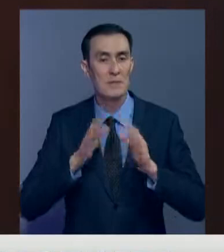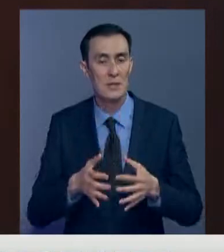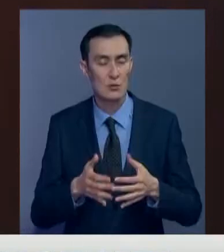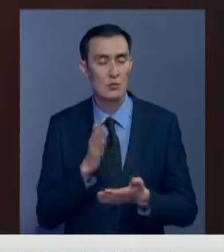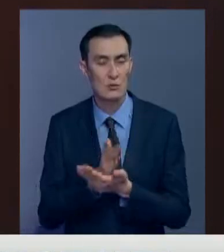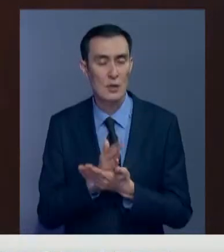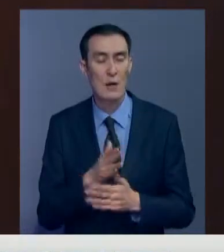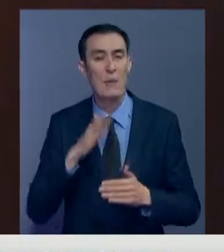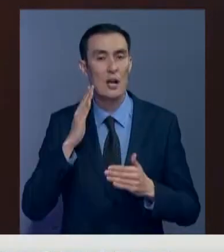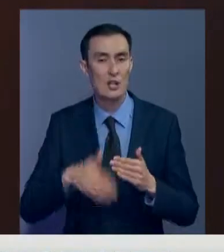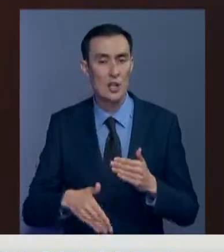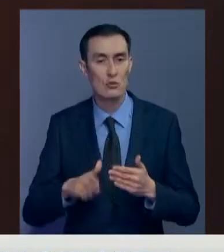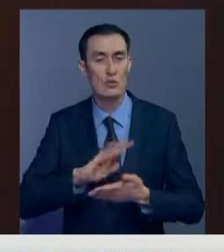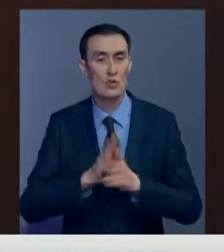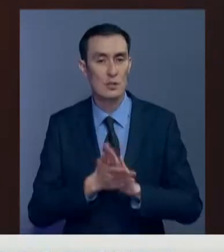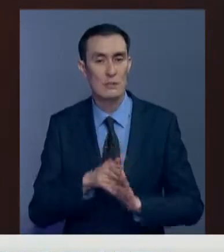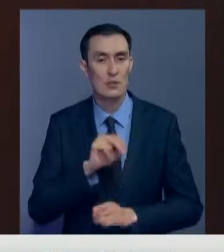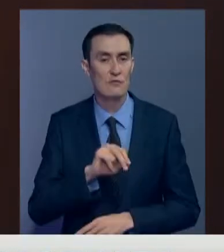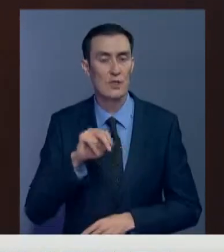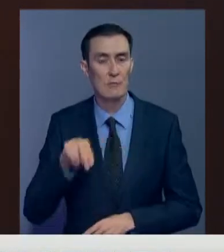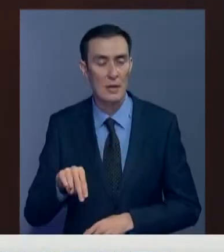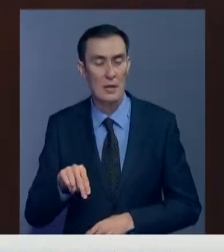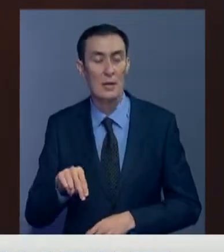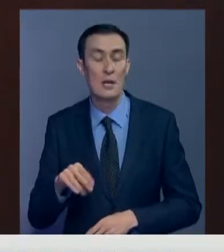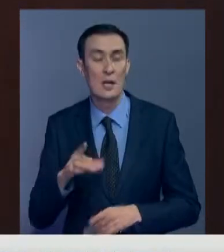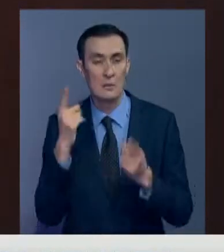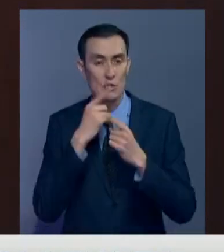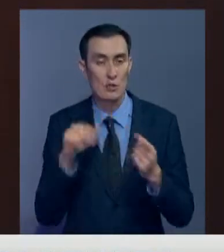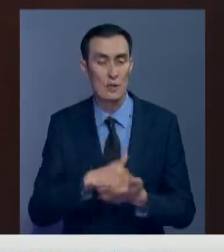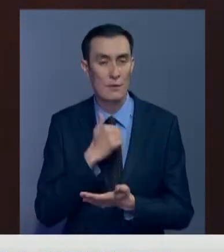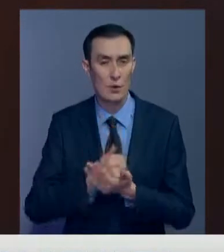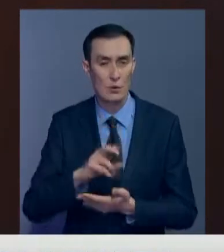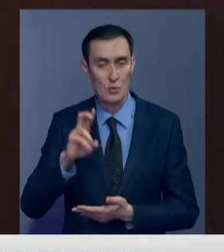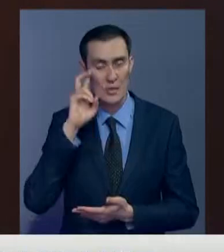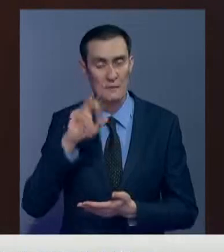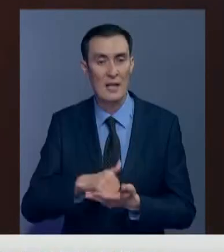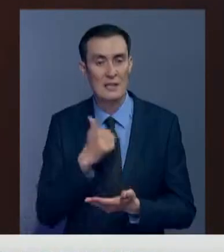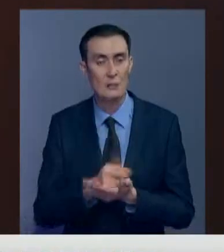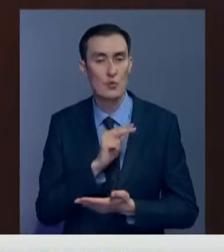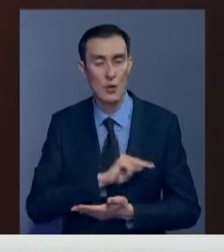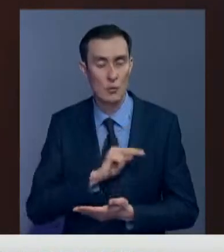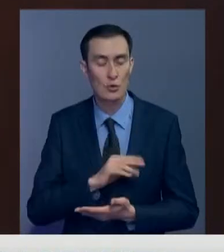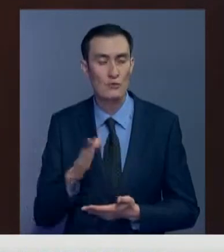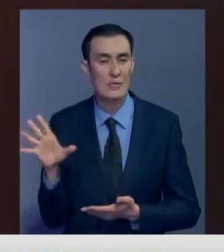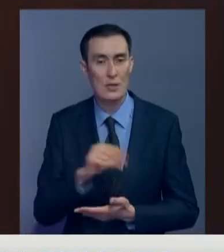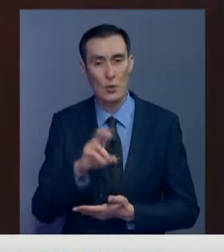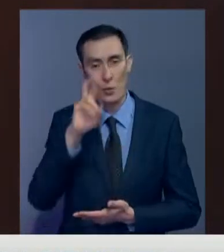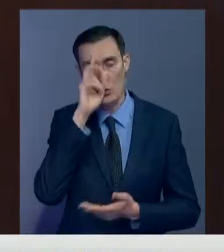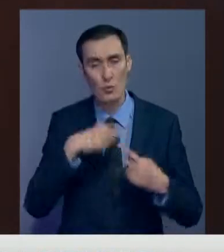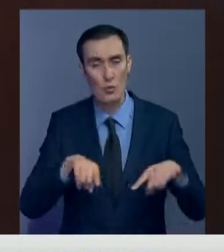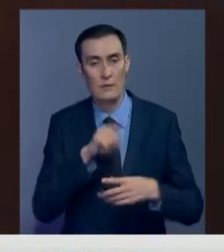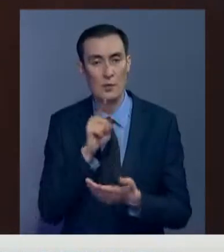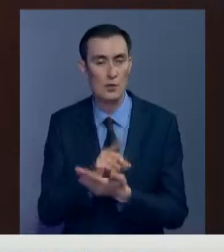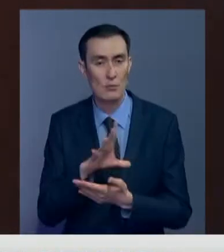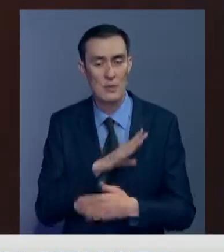миру. По окончании режима чрезвычайного положения, как было отмечено главой государства, основной задачей всех государственных органов